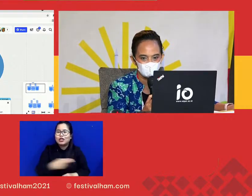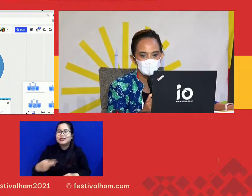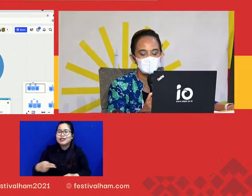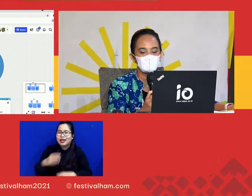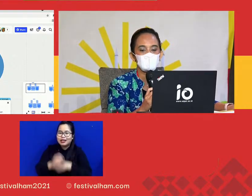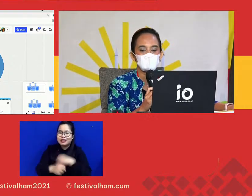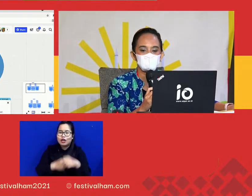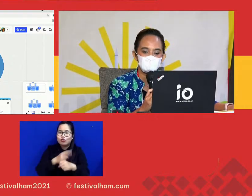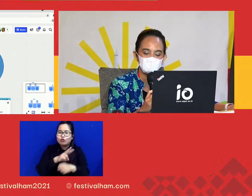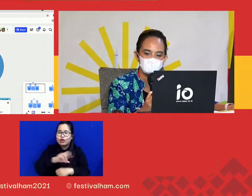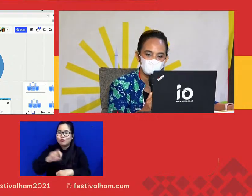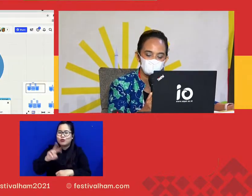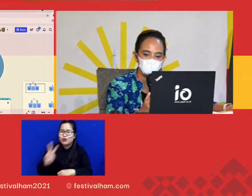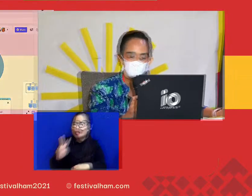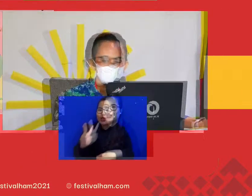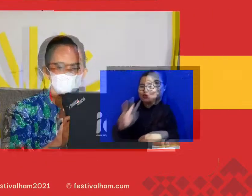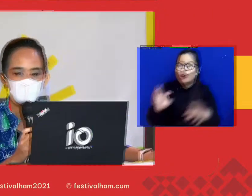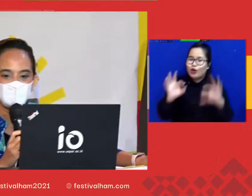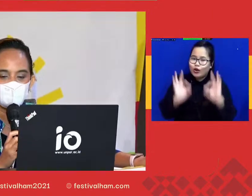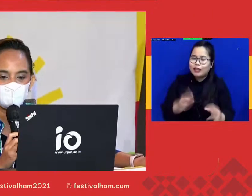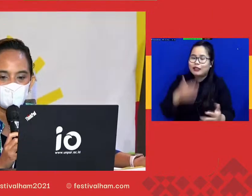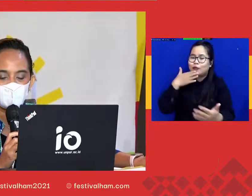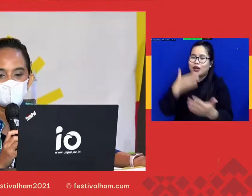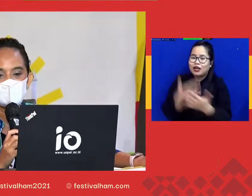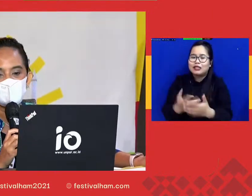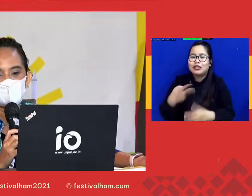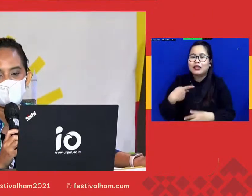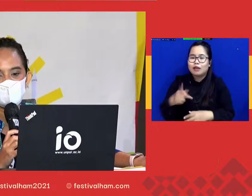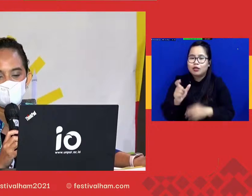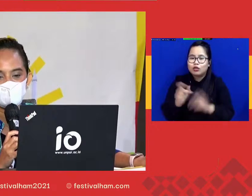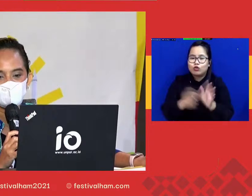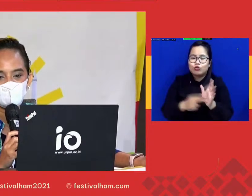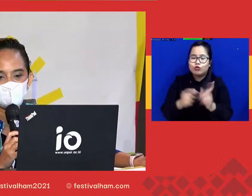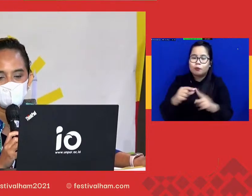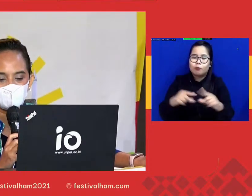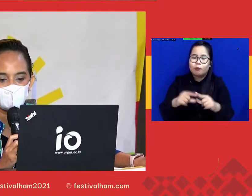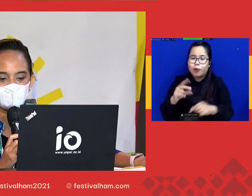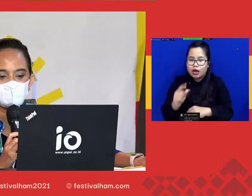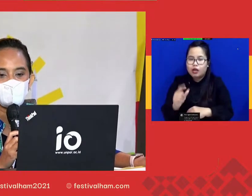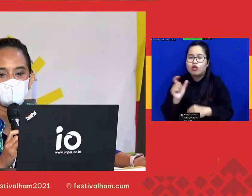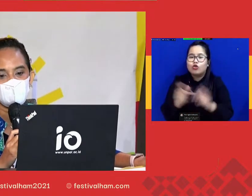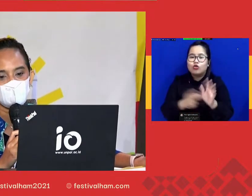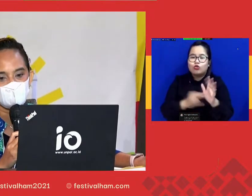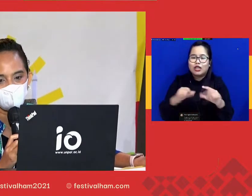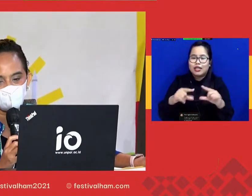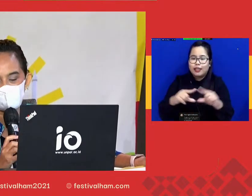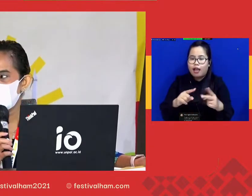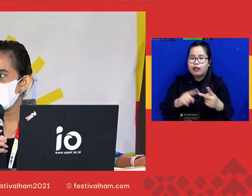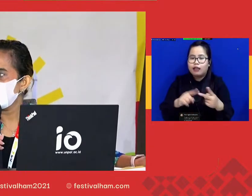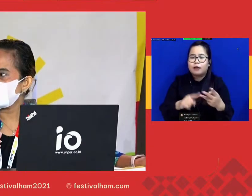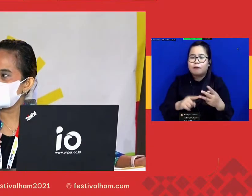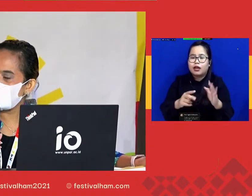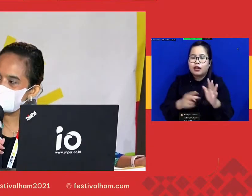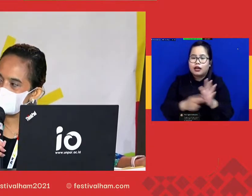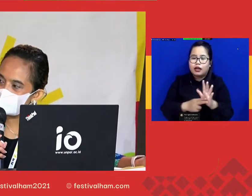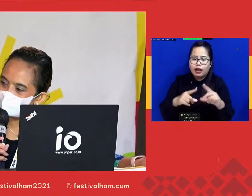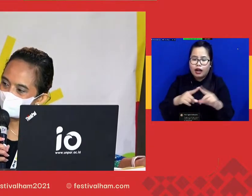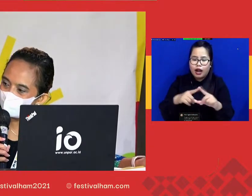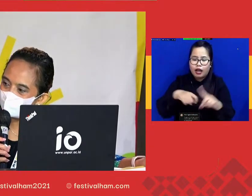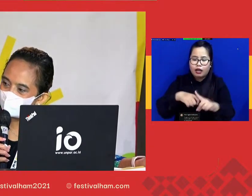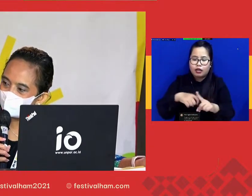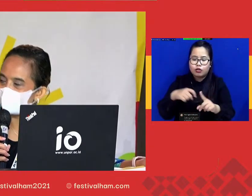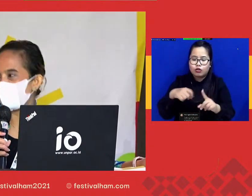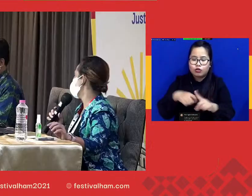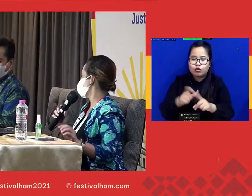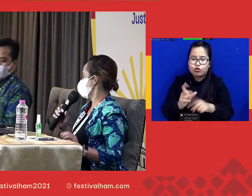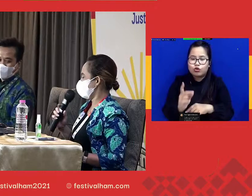2022. Terima kasih dari kami, dari Unpar, dari Unila, dan dari Nakpur. Saya kembalikan ke